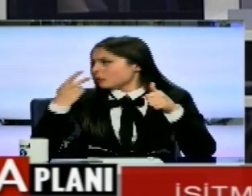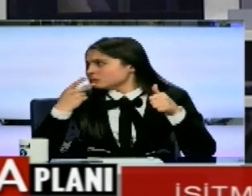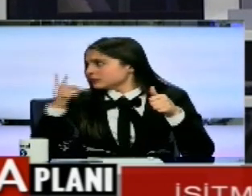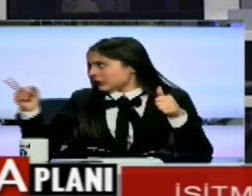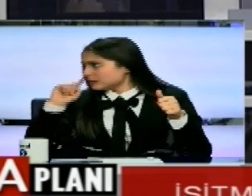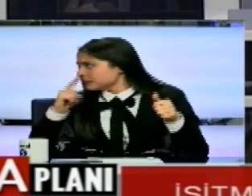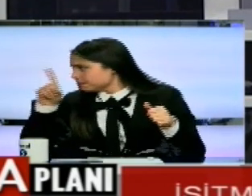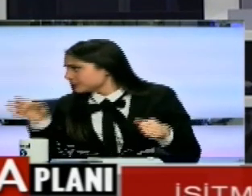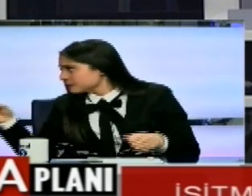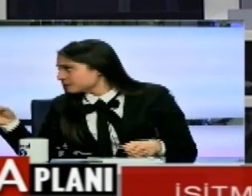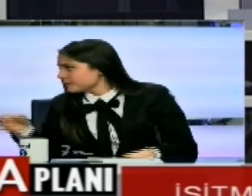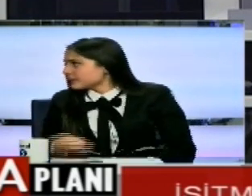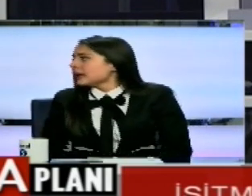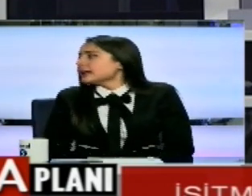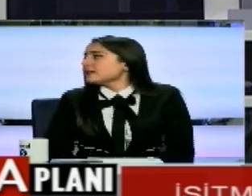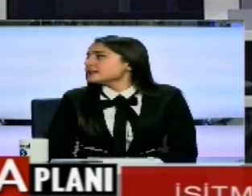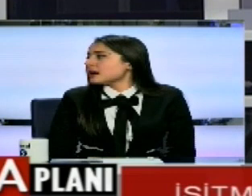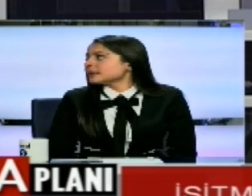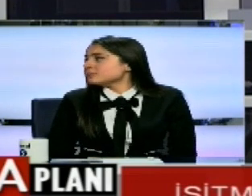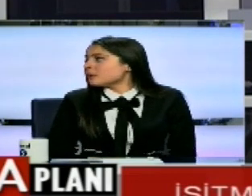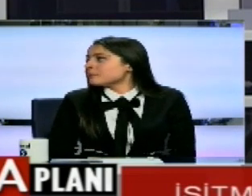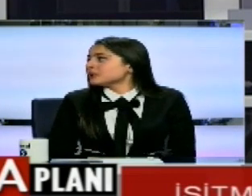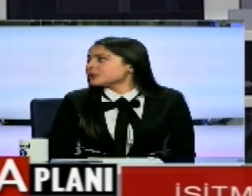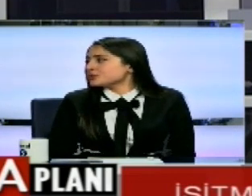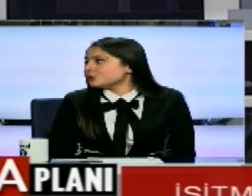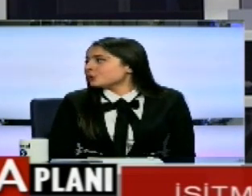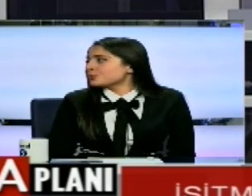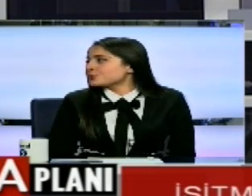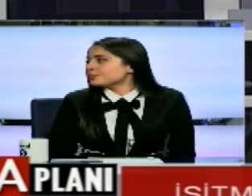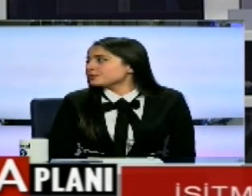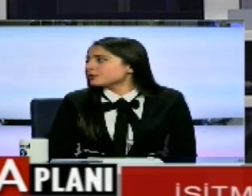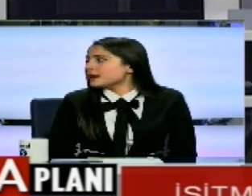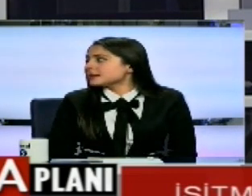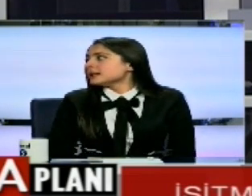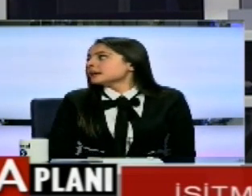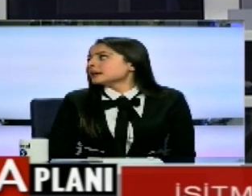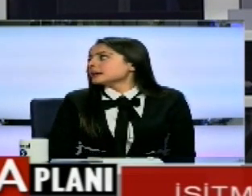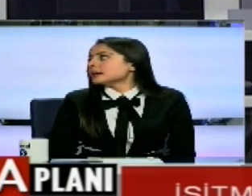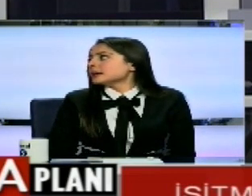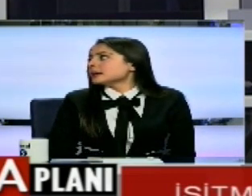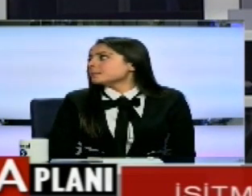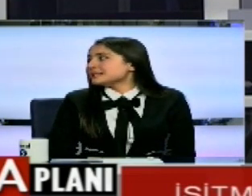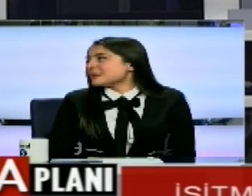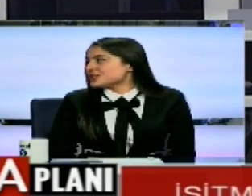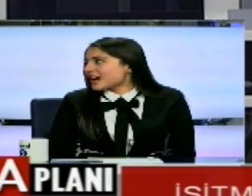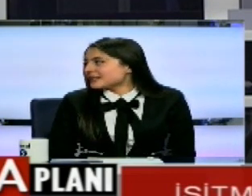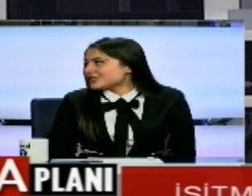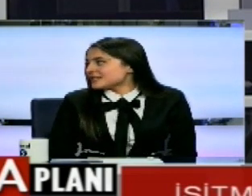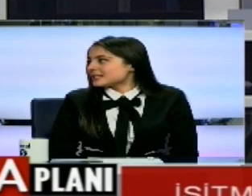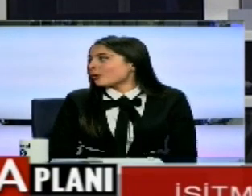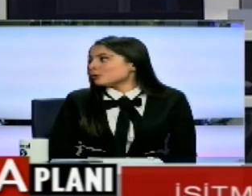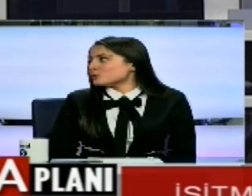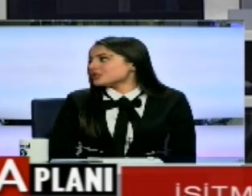mi işitme engelli? Evet, annem babam işitiyor, konuşabiliyorlar. Biz 5